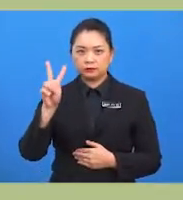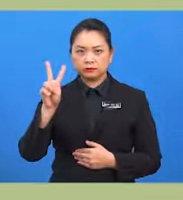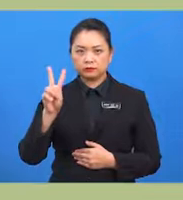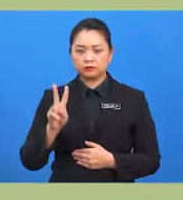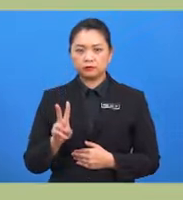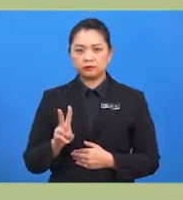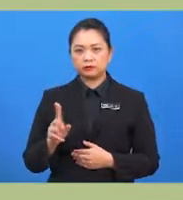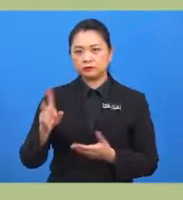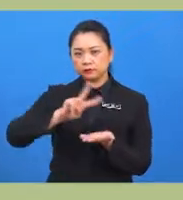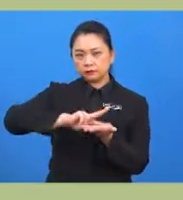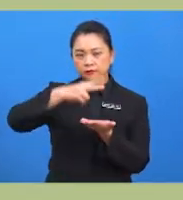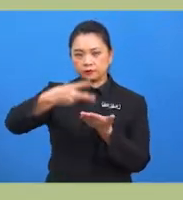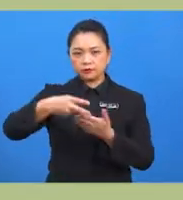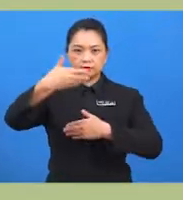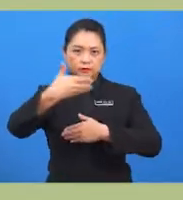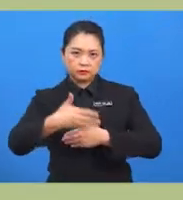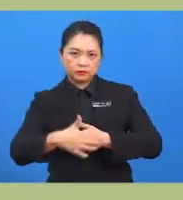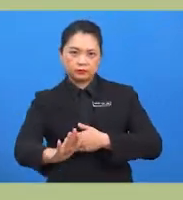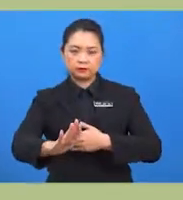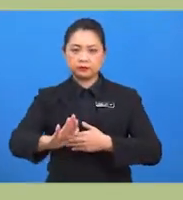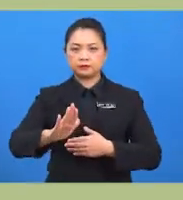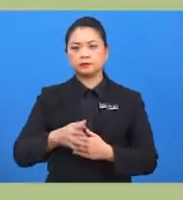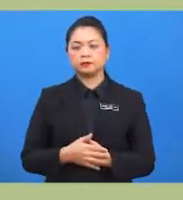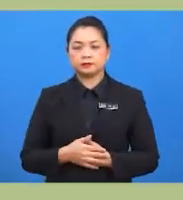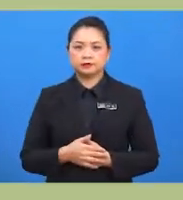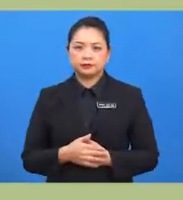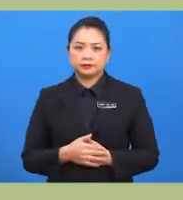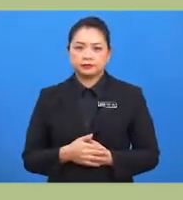isipadu larutan selepas pencairan